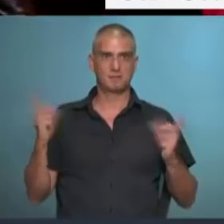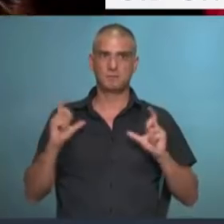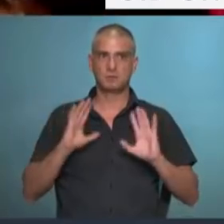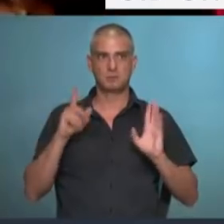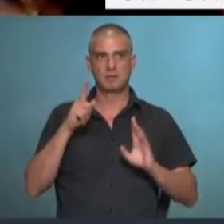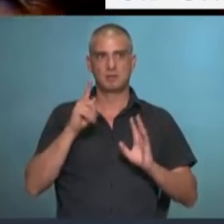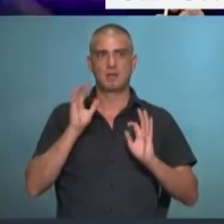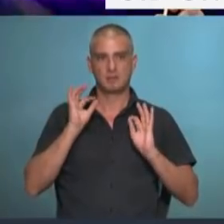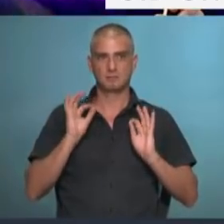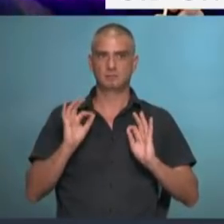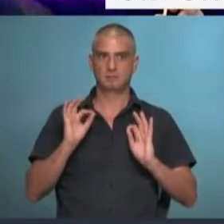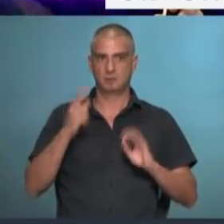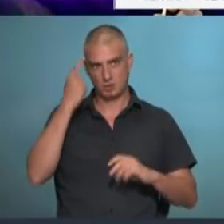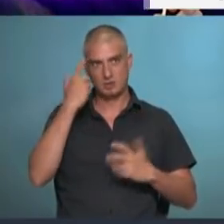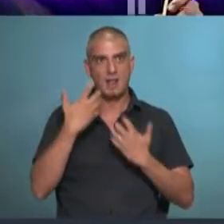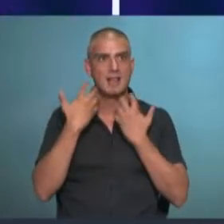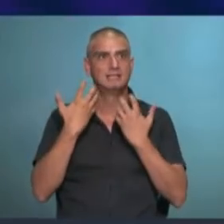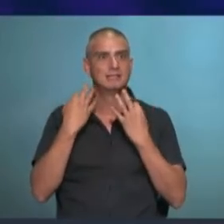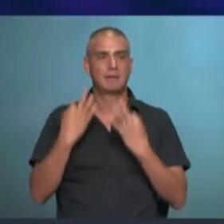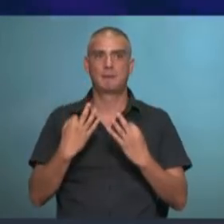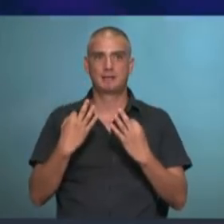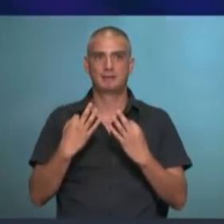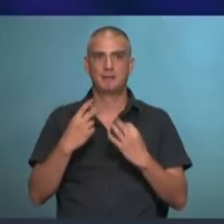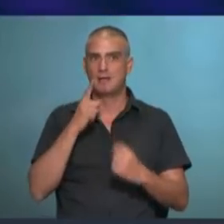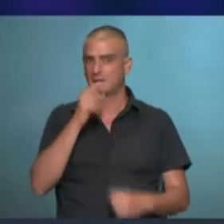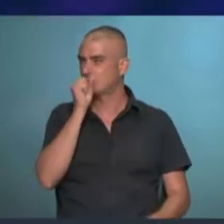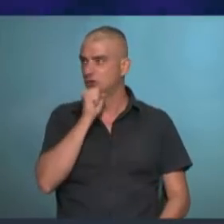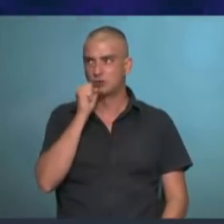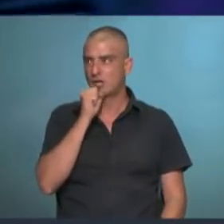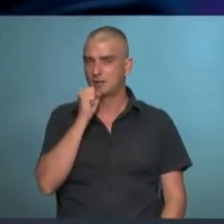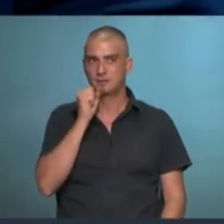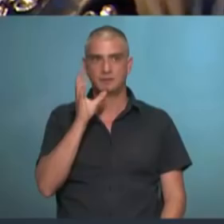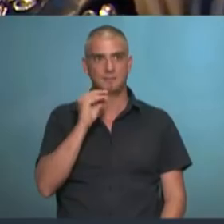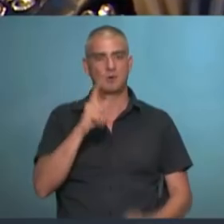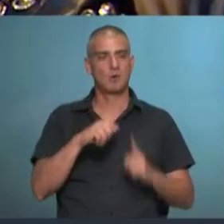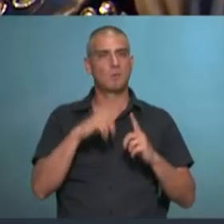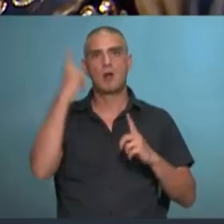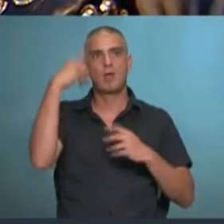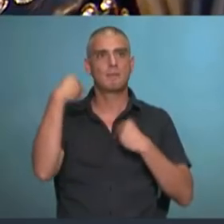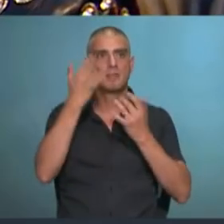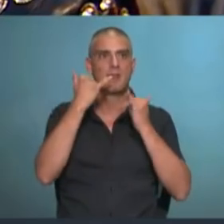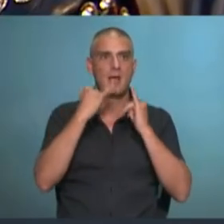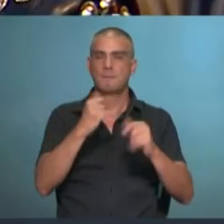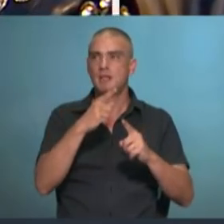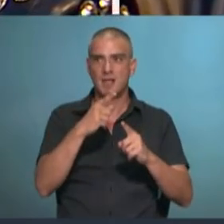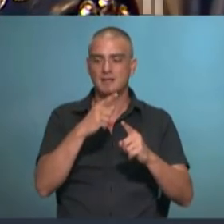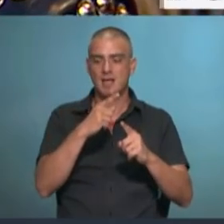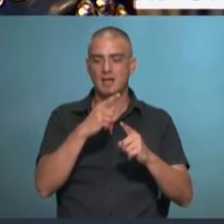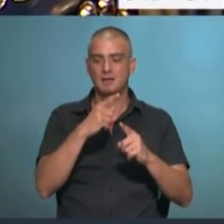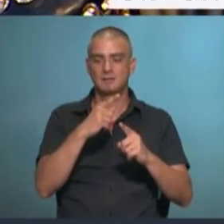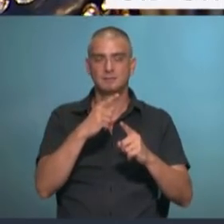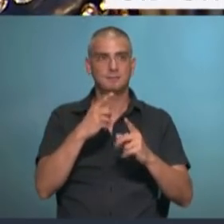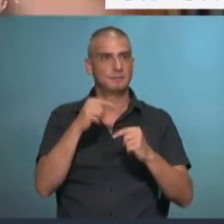אתה פשוט עומד, אתה יודע לספר סיפור. אתה שר עם איזו מתנה שאלוהים נתן לך,